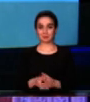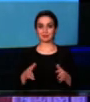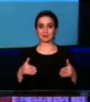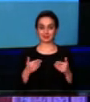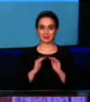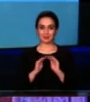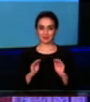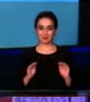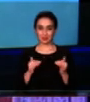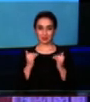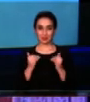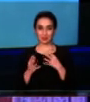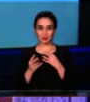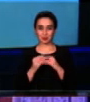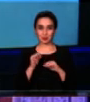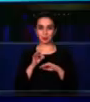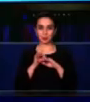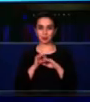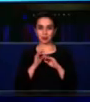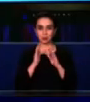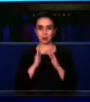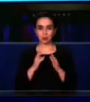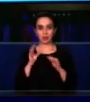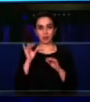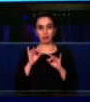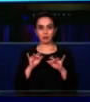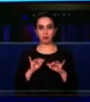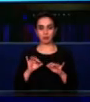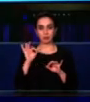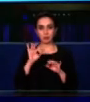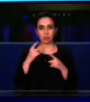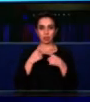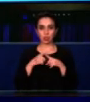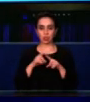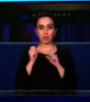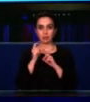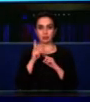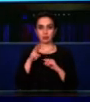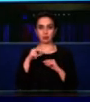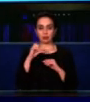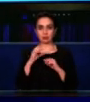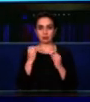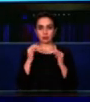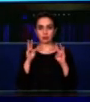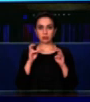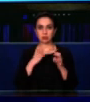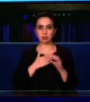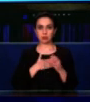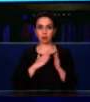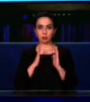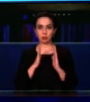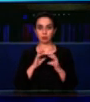Здравствуйте, ребята! Сегодня я проведу урок по информатике и информационным технологиям для 11 класса. Тема наша сегодня